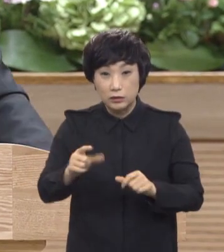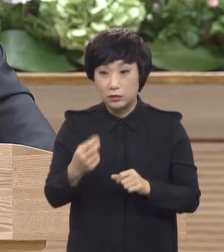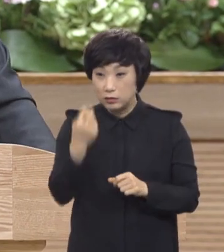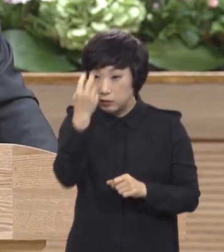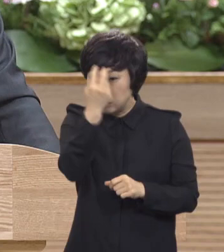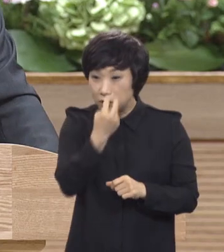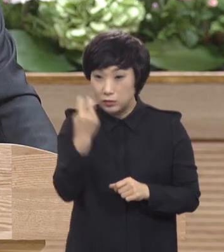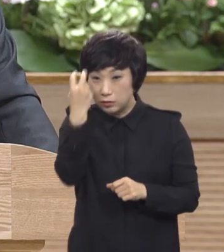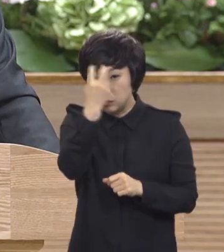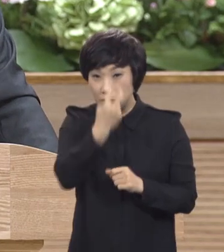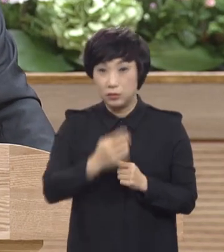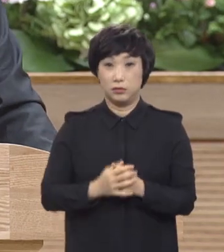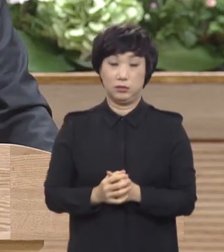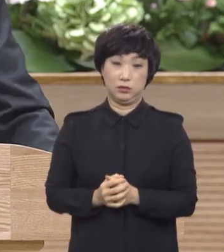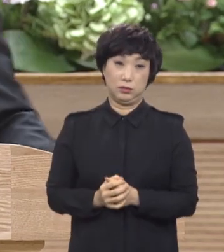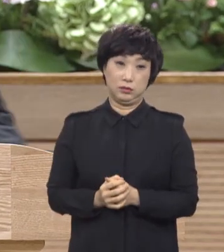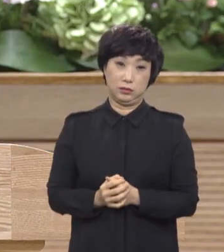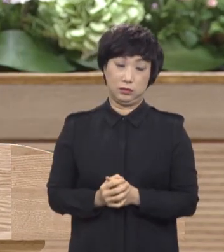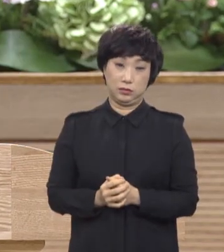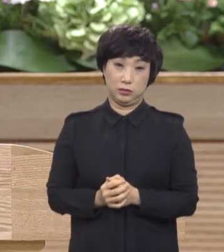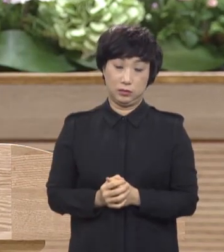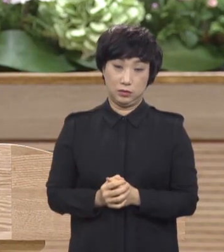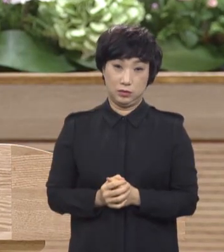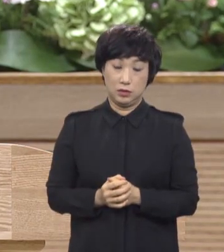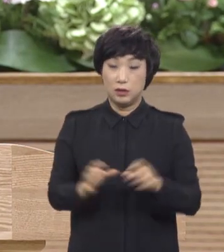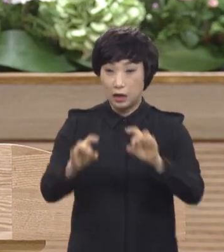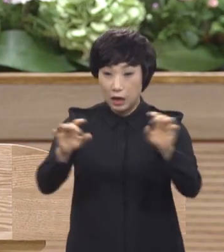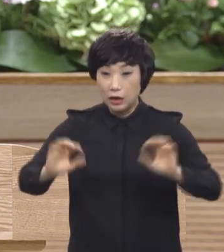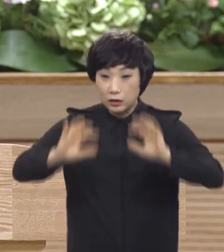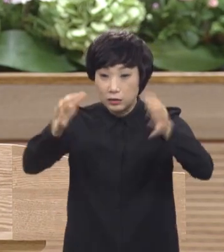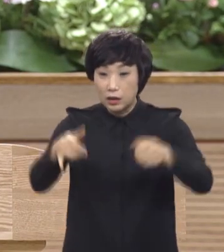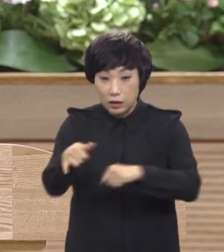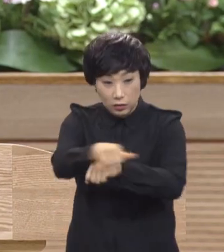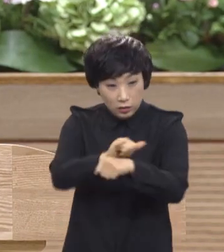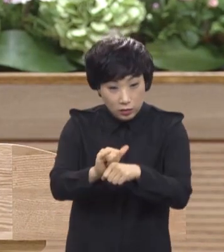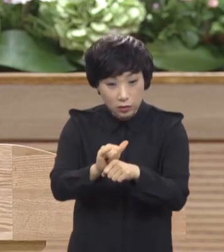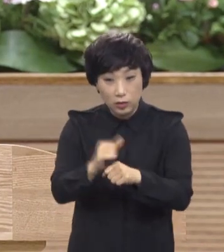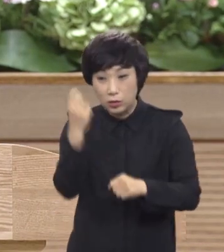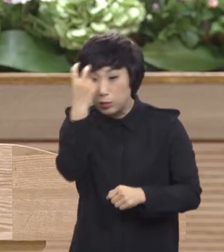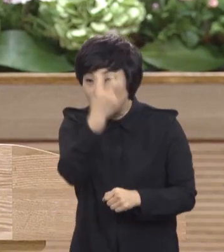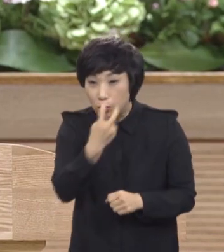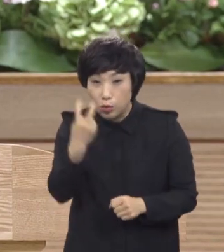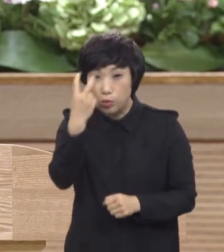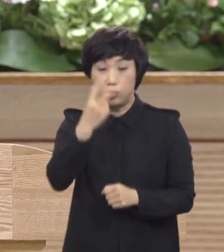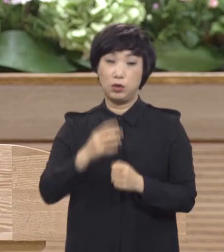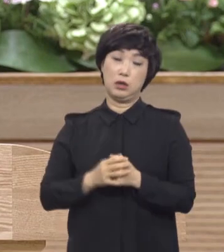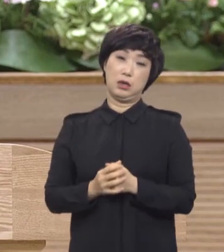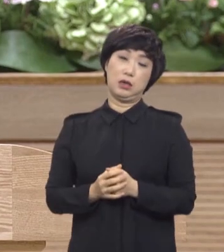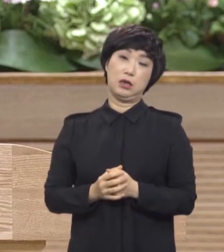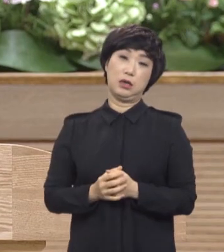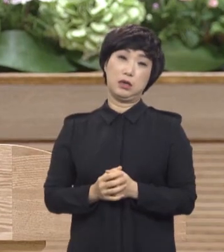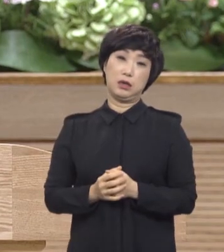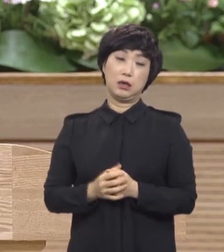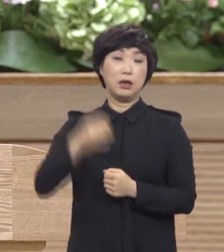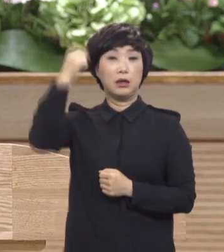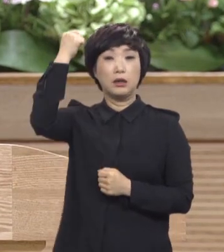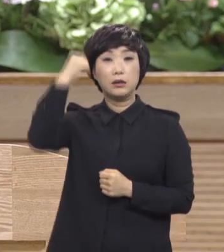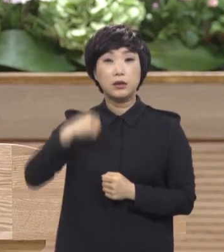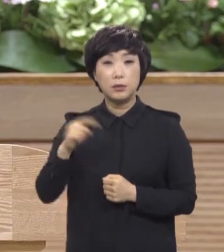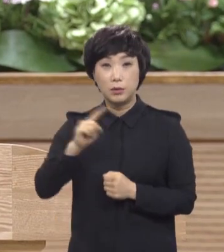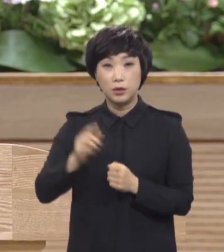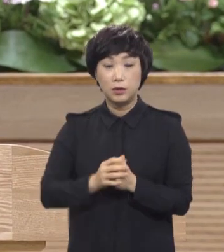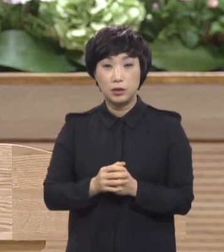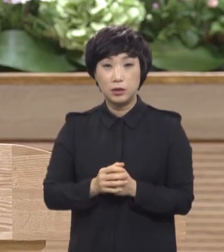강 나라에 쭉 가며 바라볼수록 가장